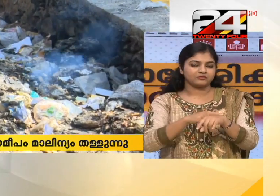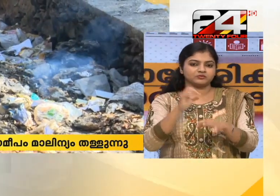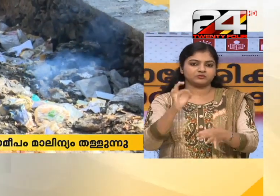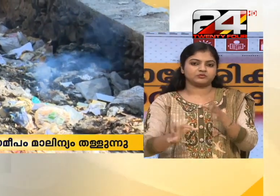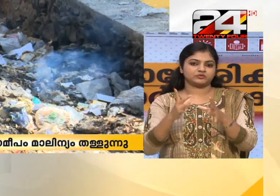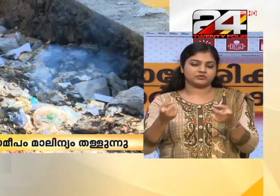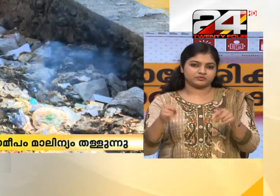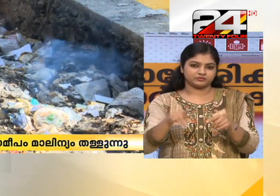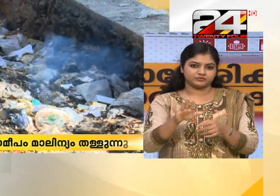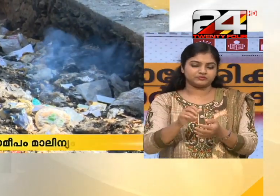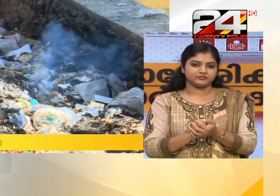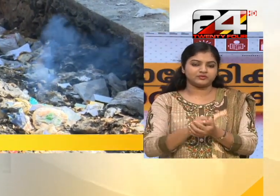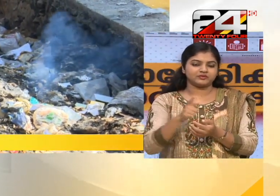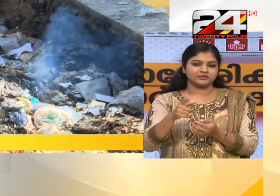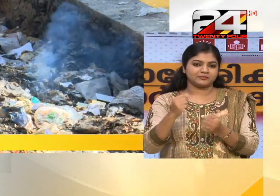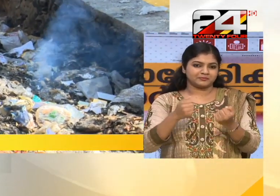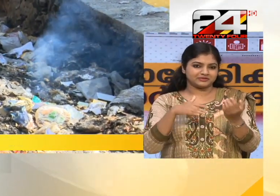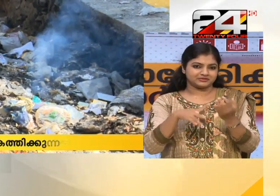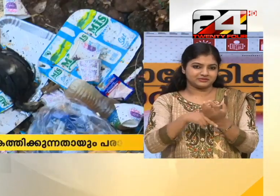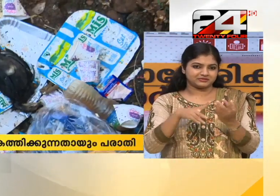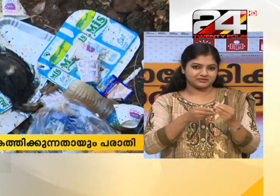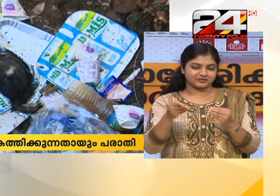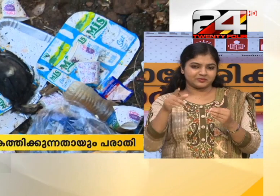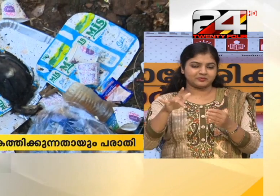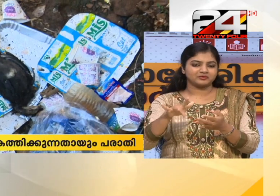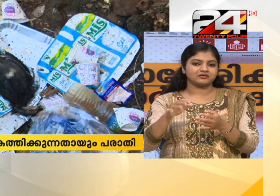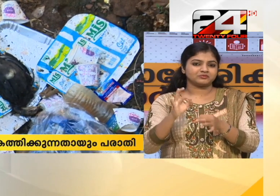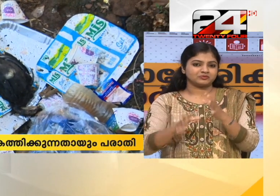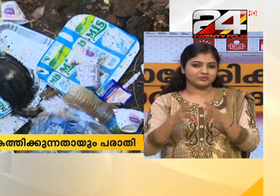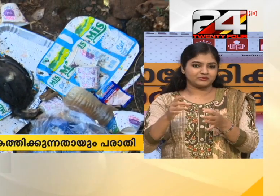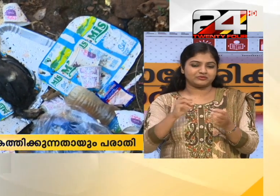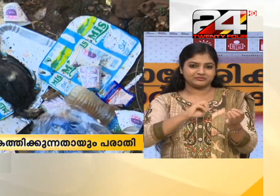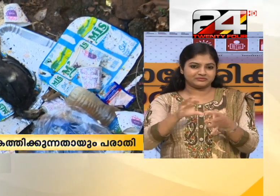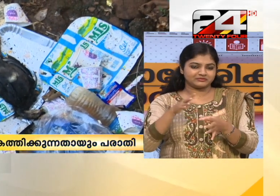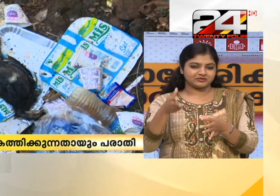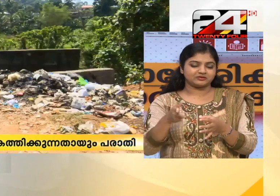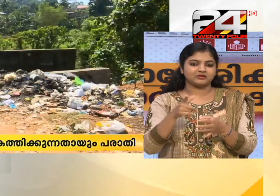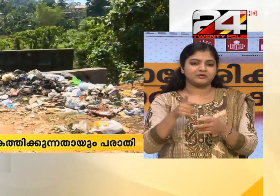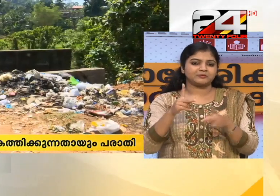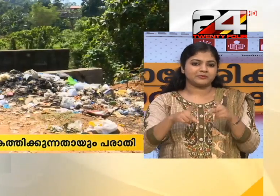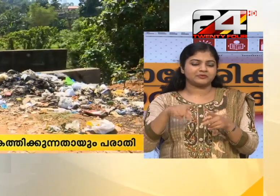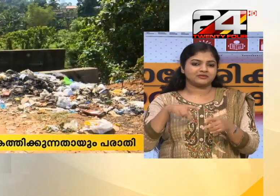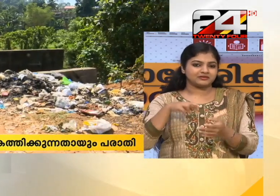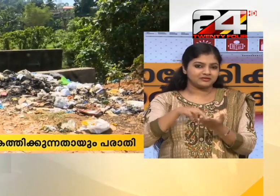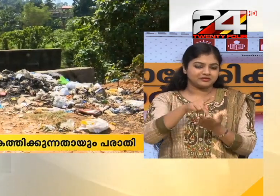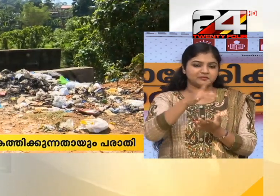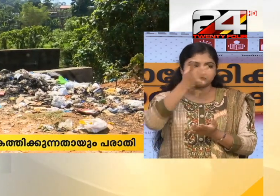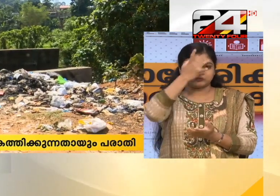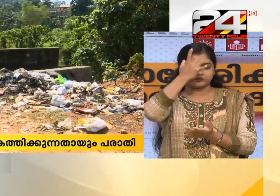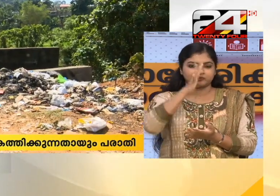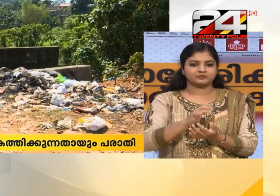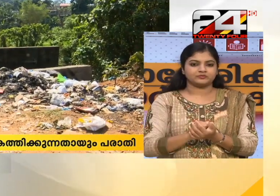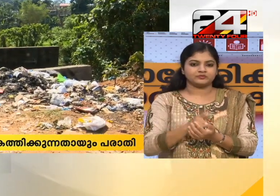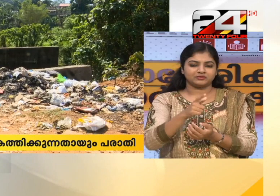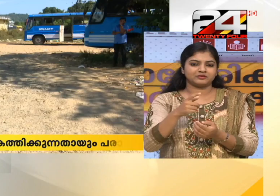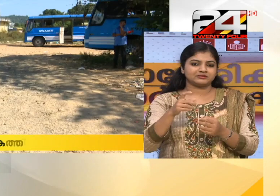കത്തിക്കുന്നതും. ബസ് സ്റ്റാൻഡ് പ്രദേശത്ത് മാലിന്യം തള്ളുന്നത് കാൽനട യാത്രക്കാരെയും മറ്റ് യാത്രക്കാരെയും ഒരുപോലെ ബുദ്ധിമുട്ടിലാക്കിയിരിക്കുകയാണ്.